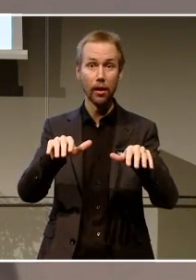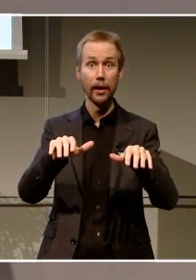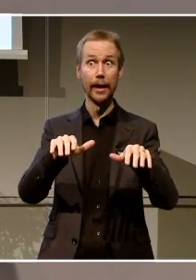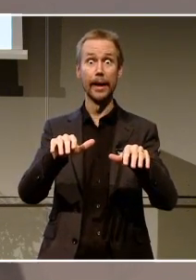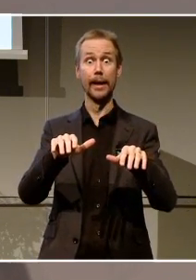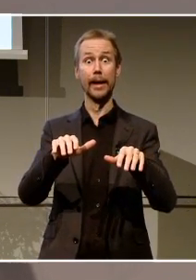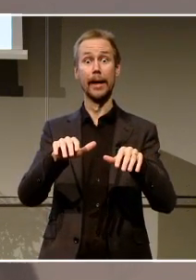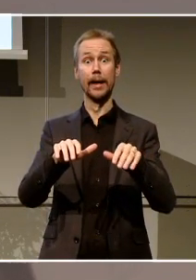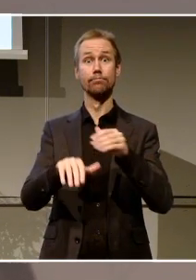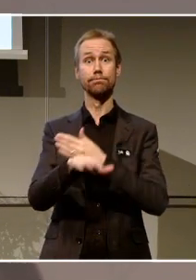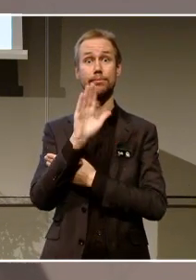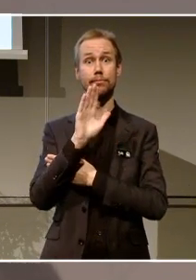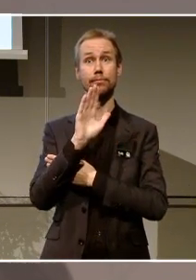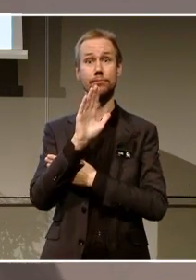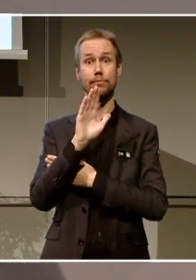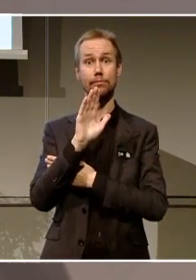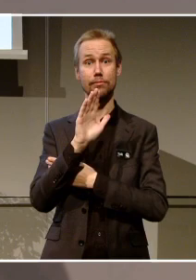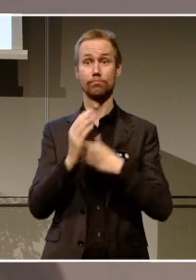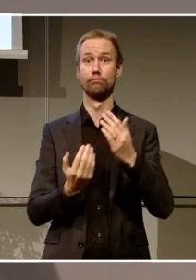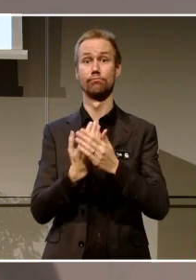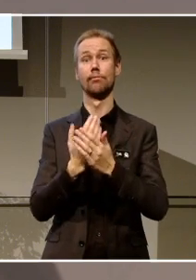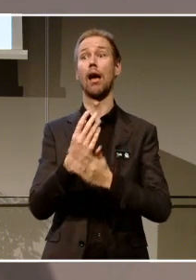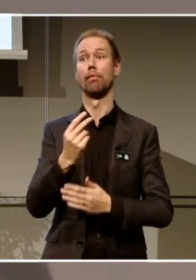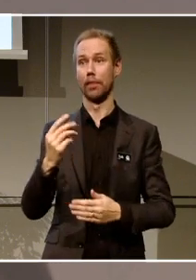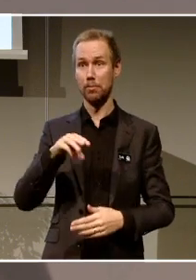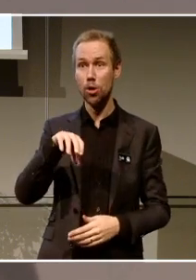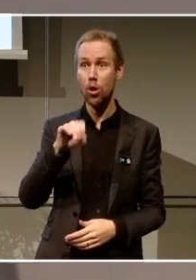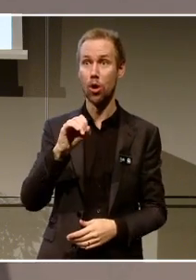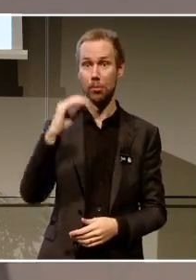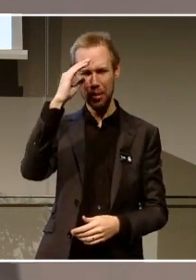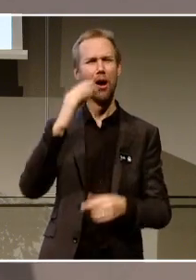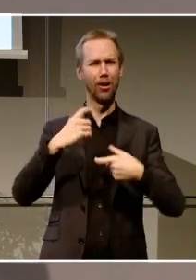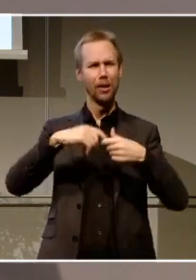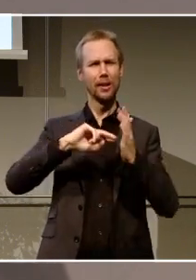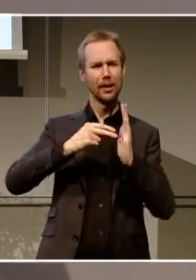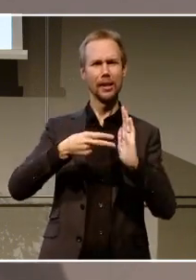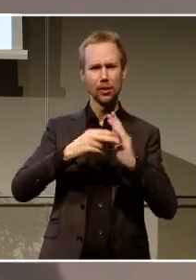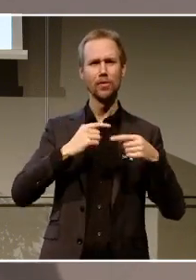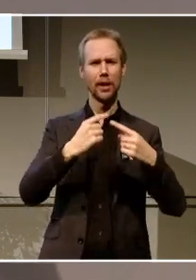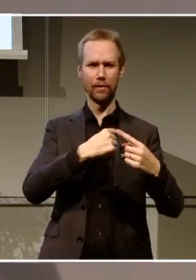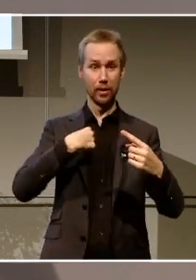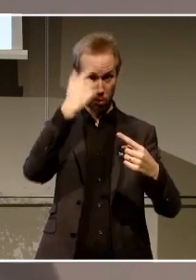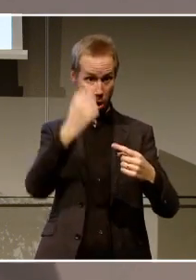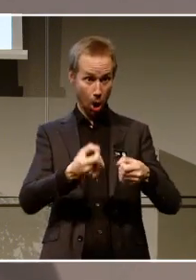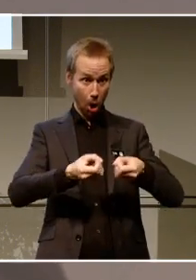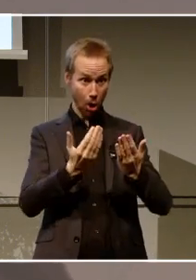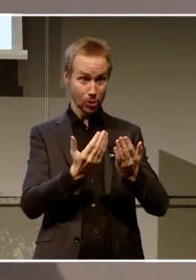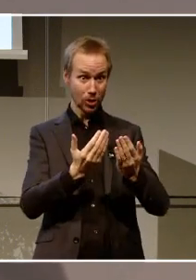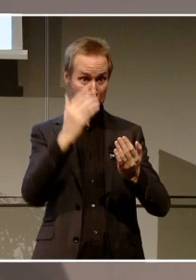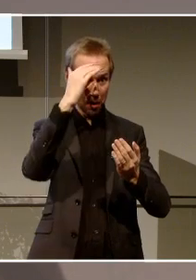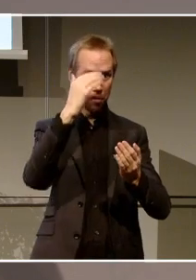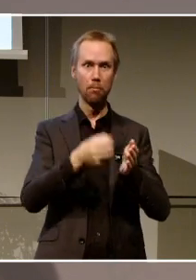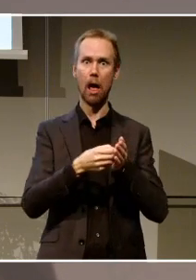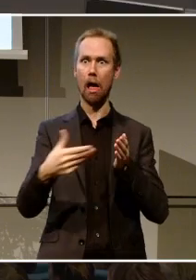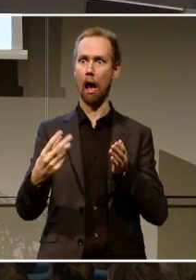har vi andra miljöproblem. Och så här är det ofta med teknikutveckling. Vi tror att vi löser ett problem och bygger ett annat. Men vad den här